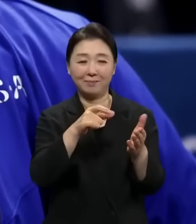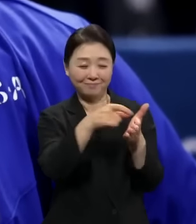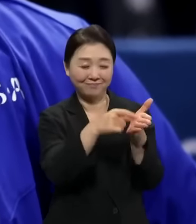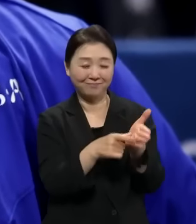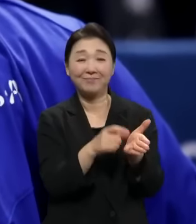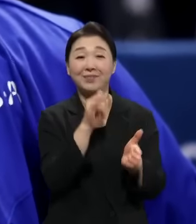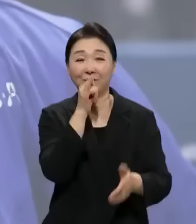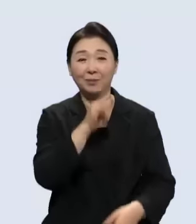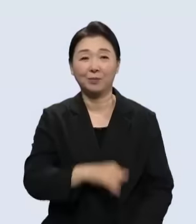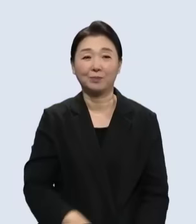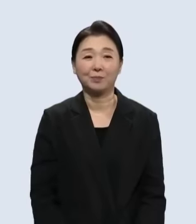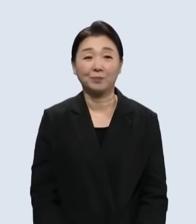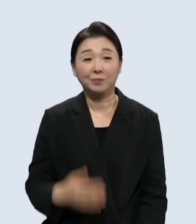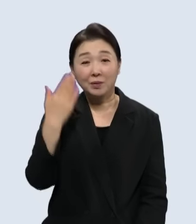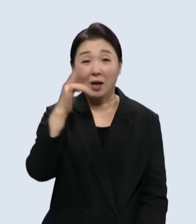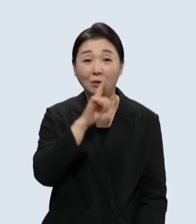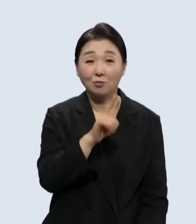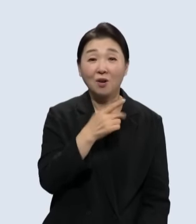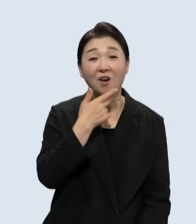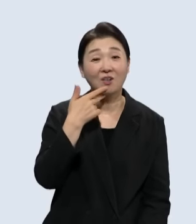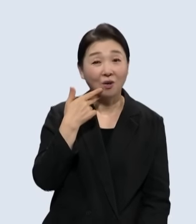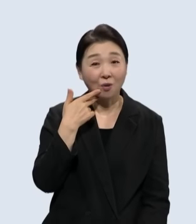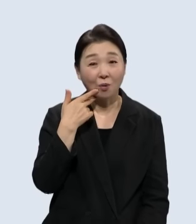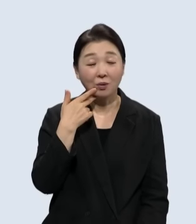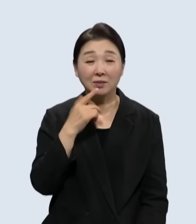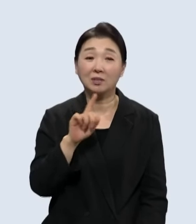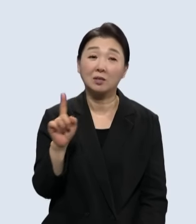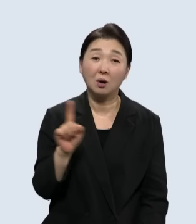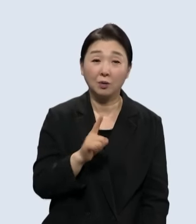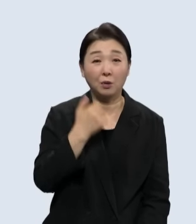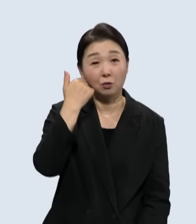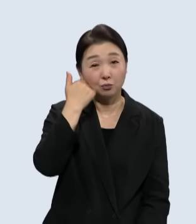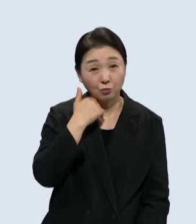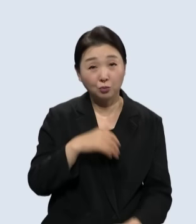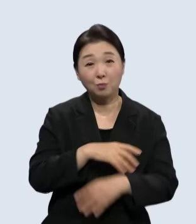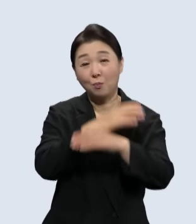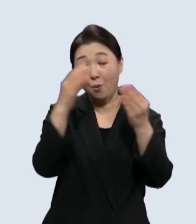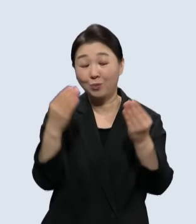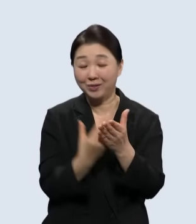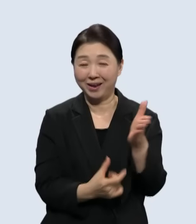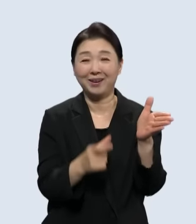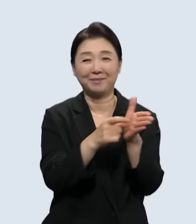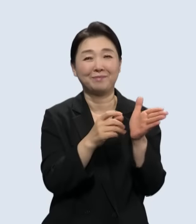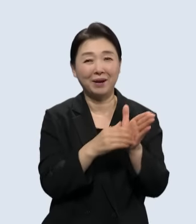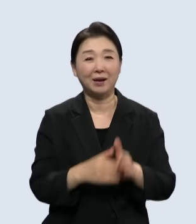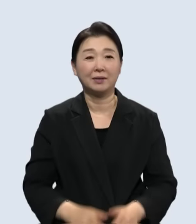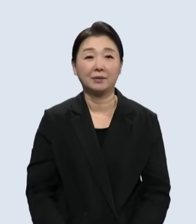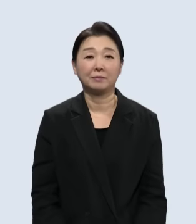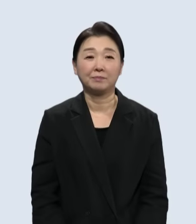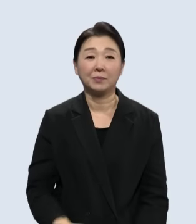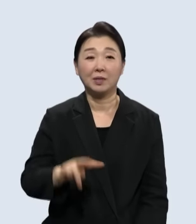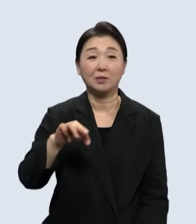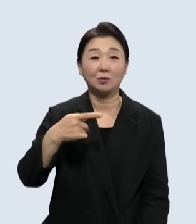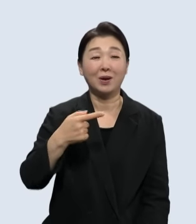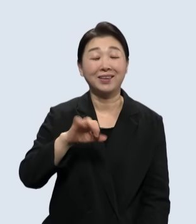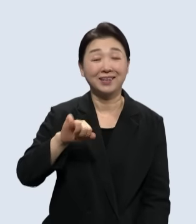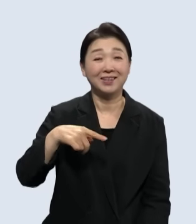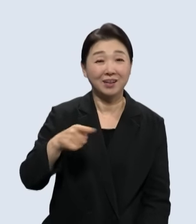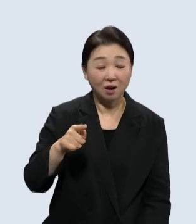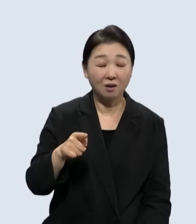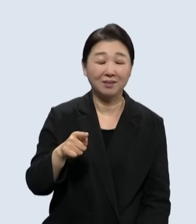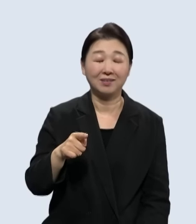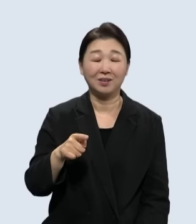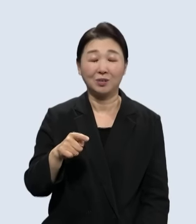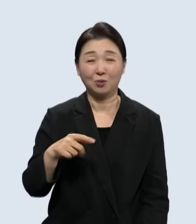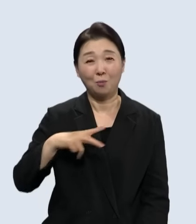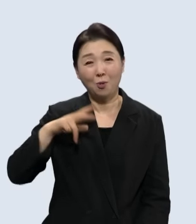있었습니다. 한국어와 영어로 그 어떤 누구든 모두가 이렇게 적혀 있고 스와힐리어와